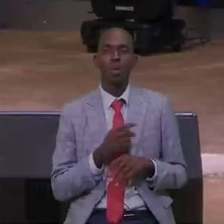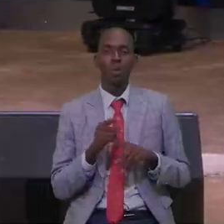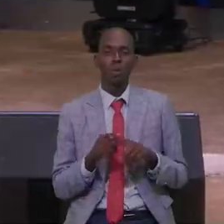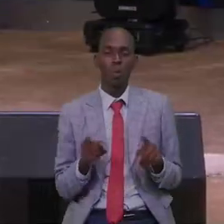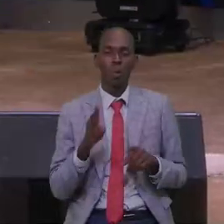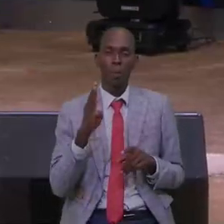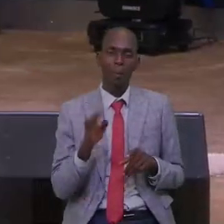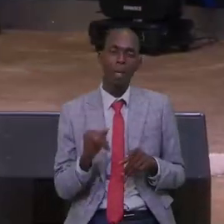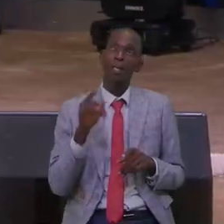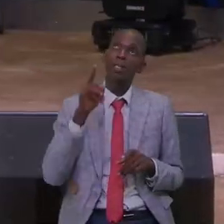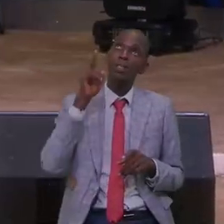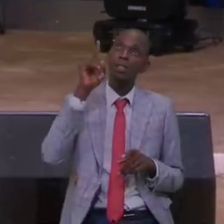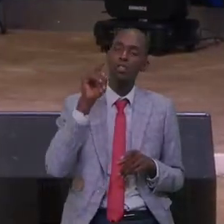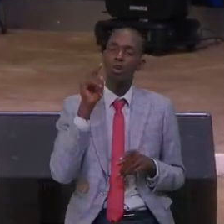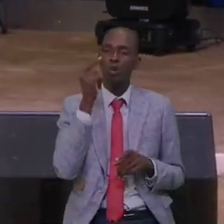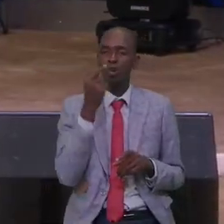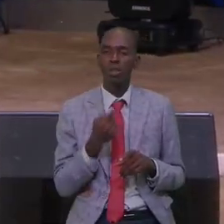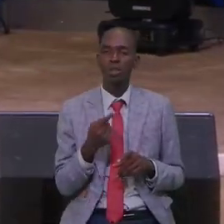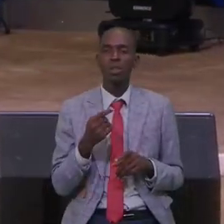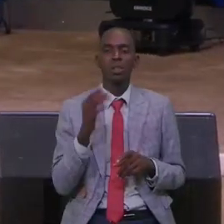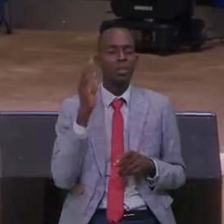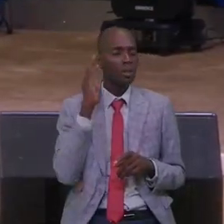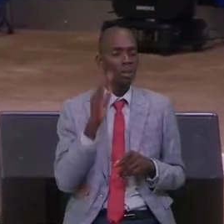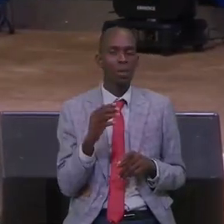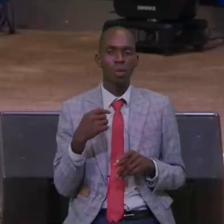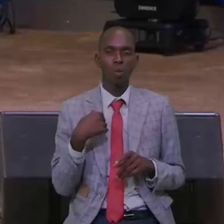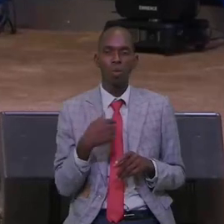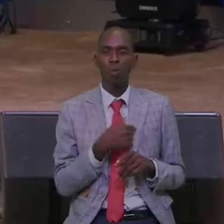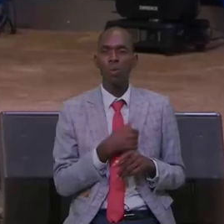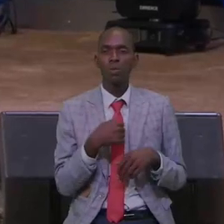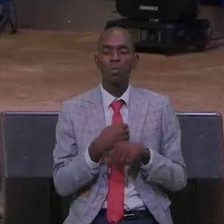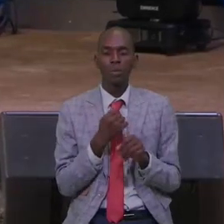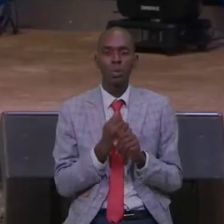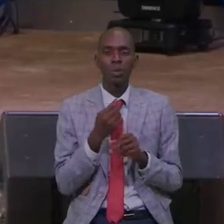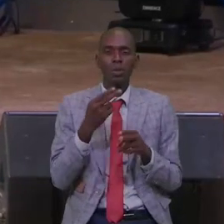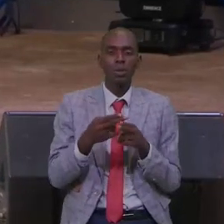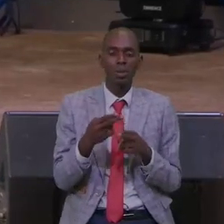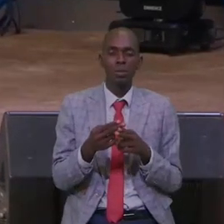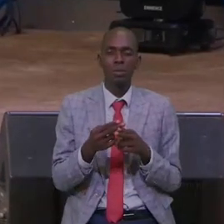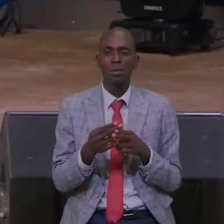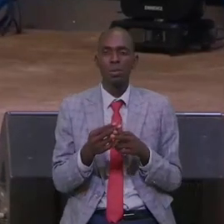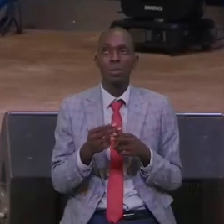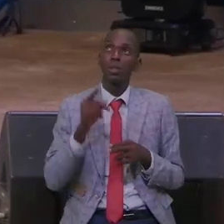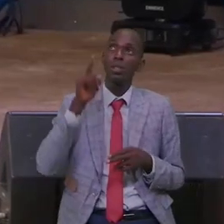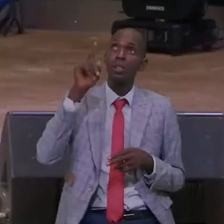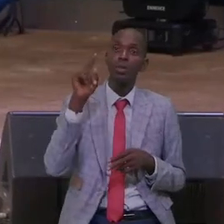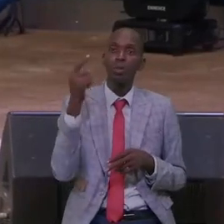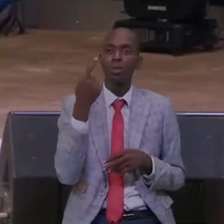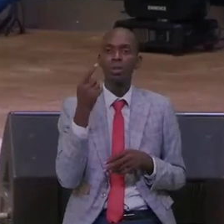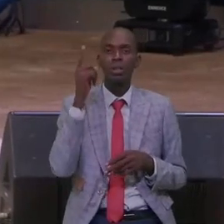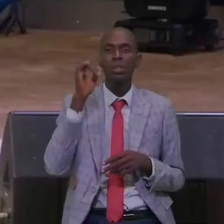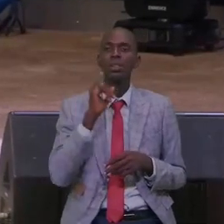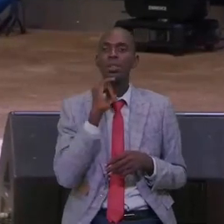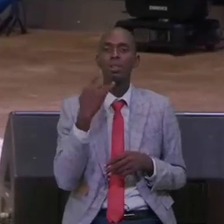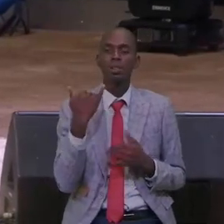à toi seul que nous invoquons ton nom. C'est grâce à toi seul. C'est lui maintenant qui a